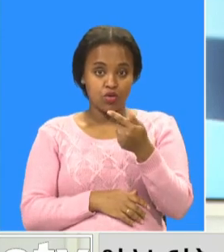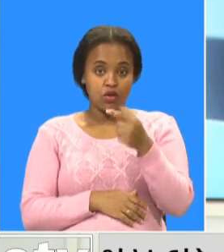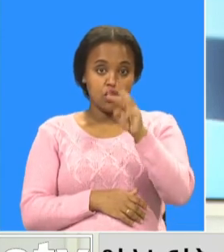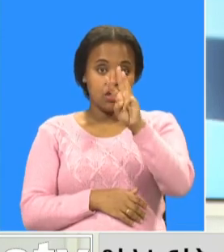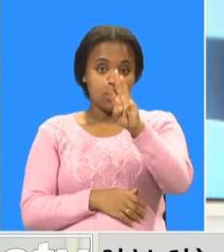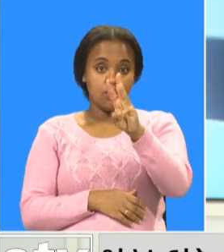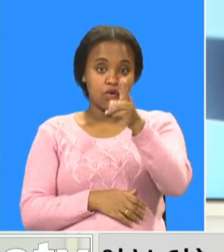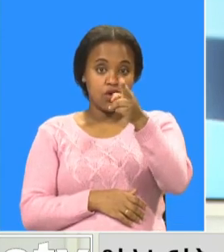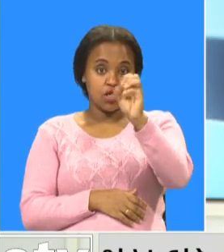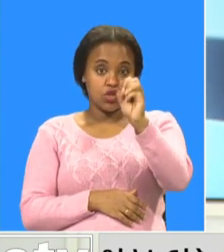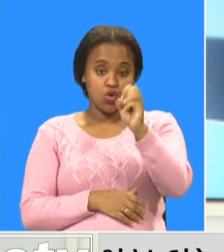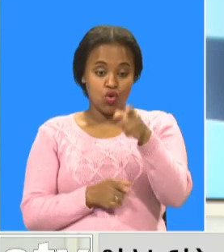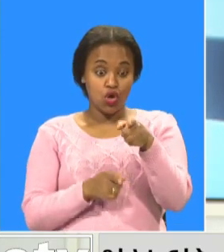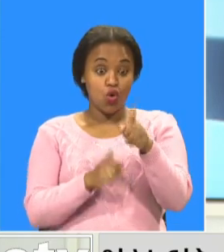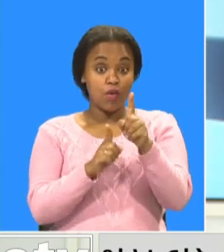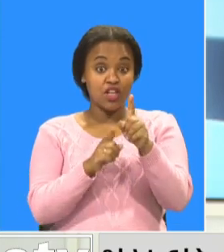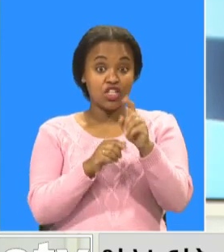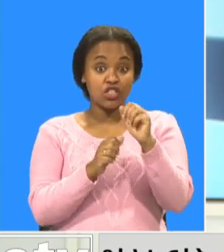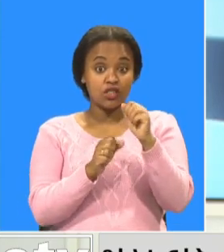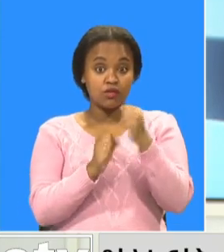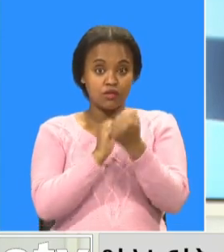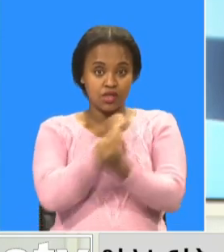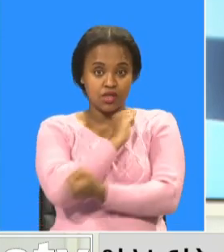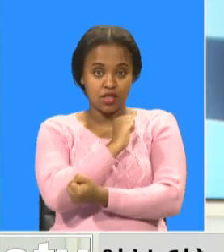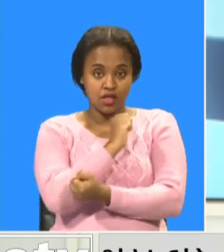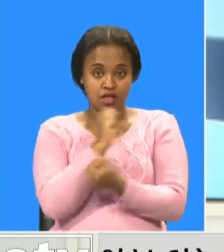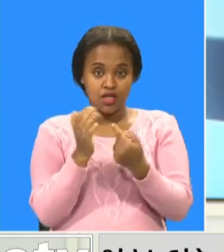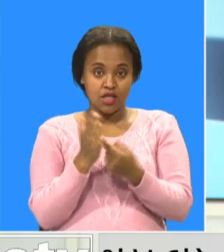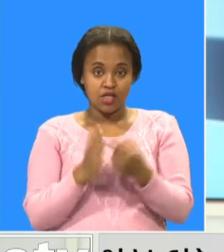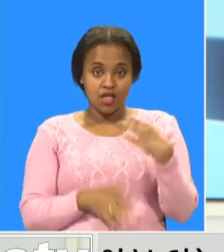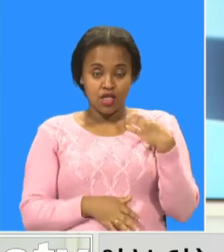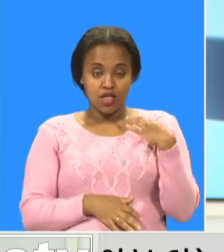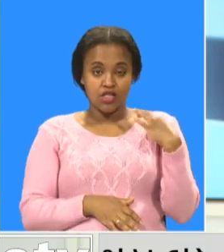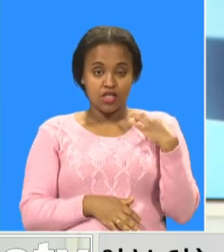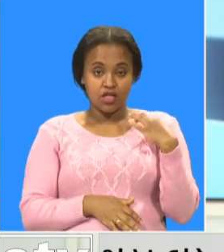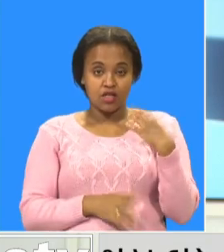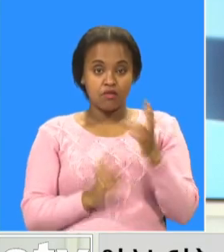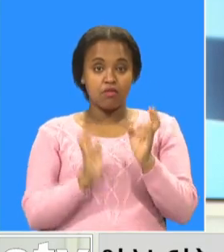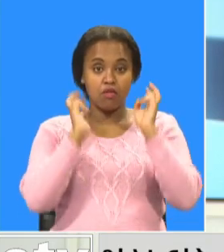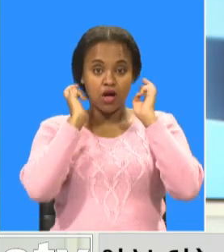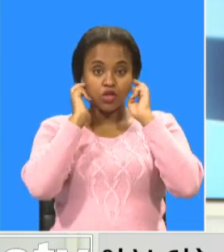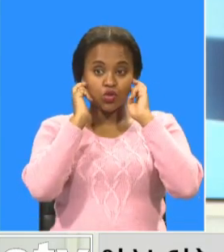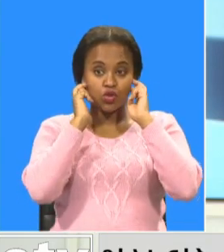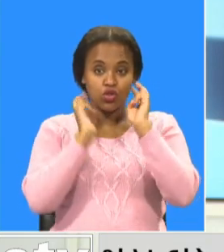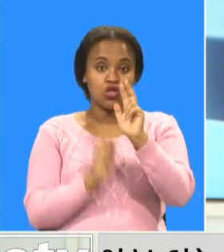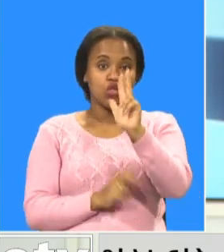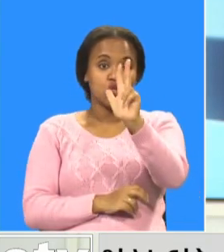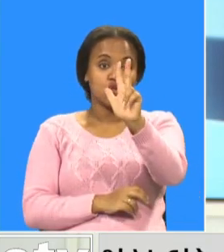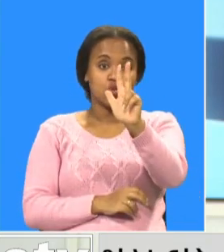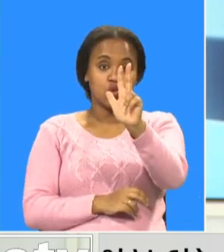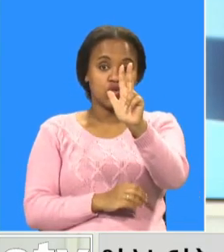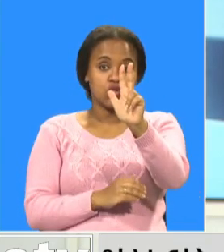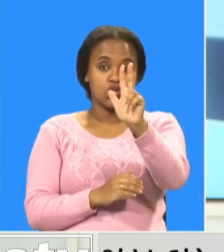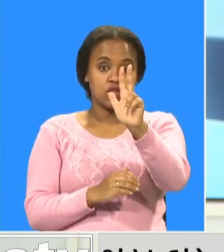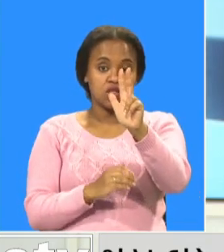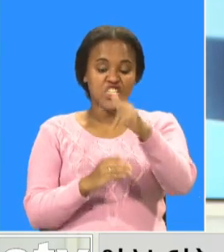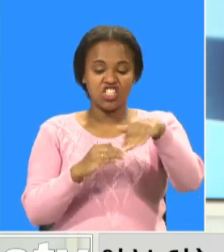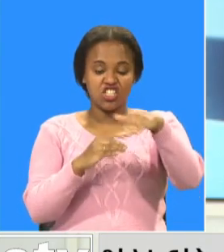በደብሊውኤችኦ ሪኮመንዴሽን መሰረት እነዚህ የጨርቅ ማስኮች ያላቸው ሶስት ሌየር ነው። አሁን እጀ ላይ ያለው